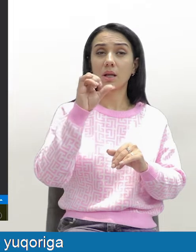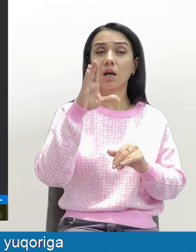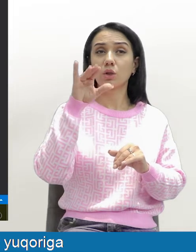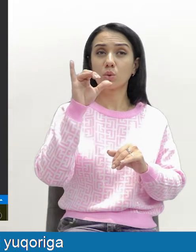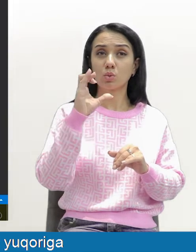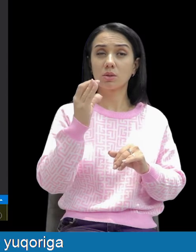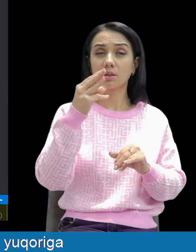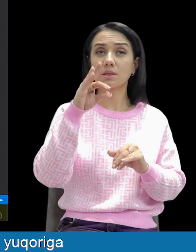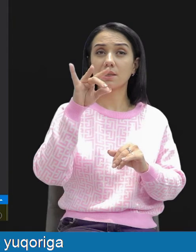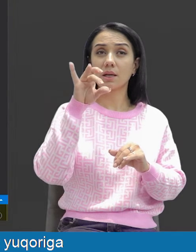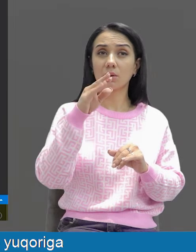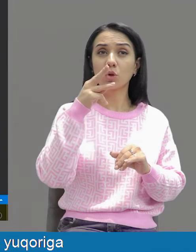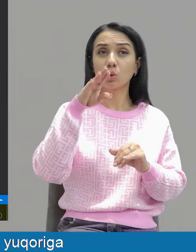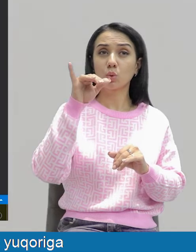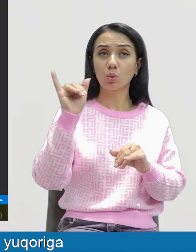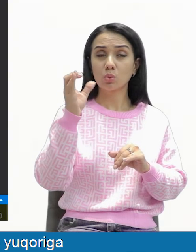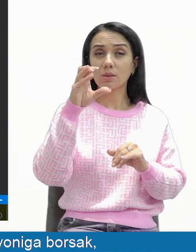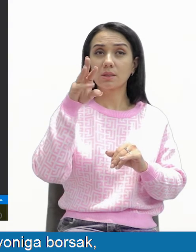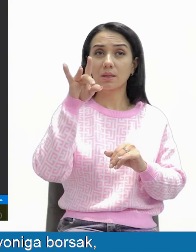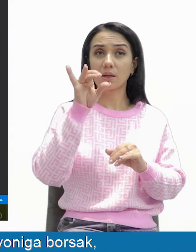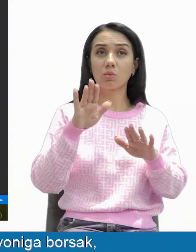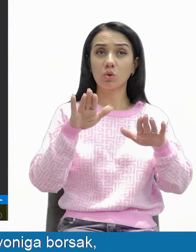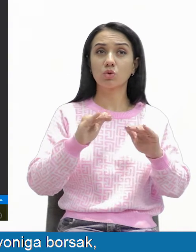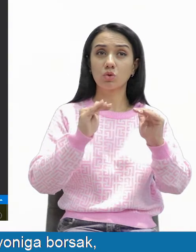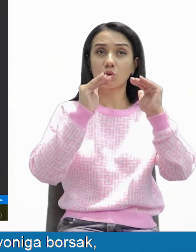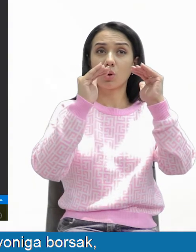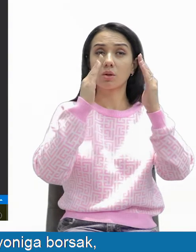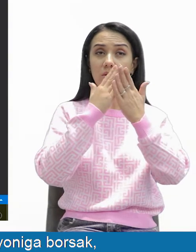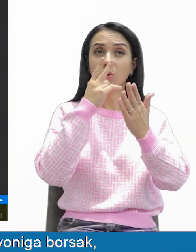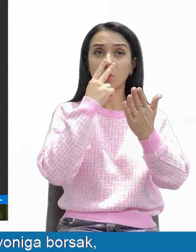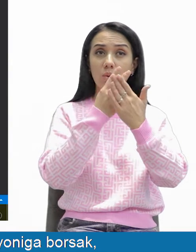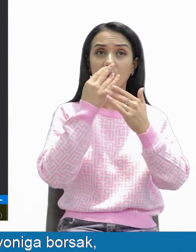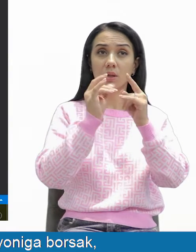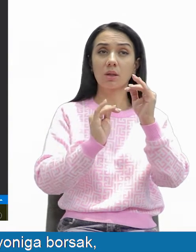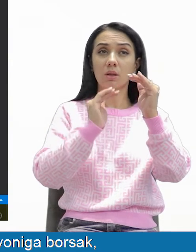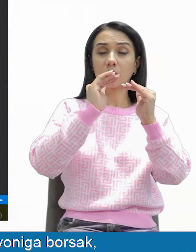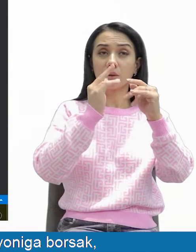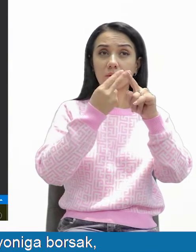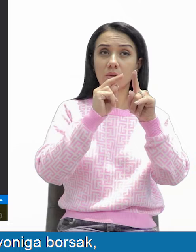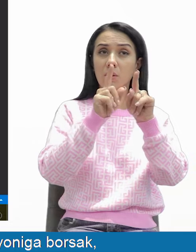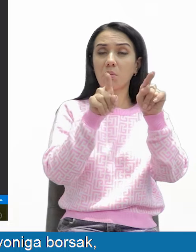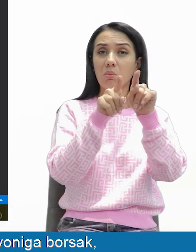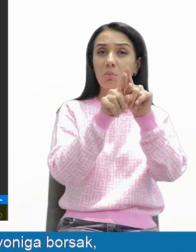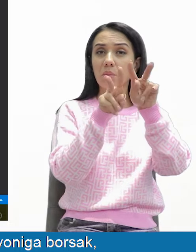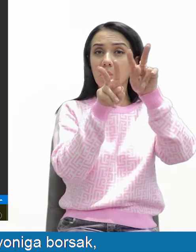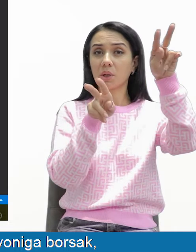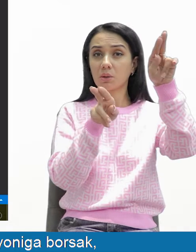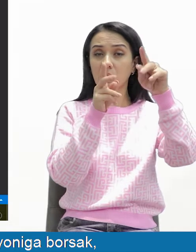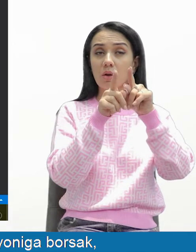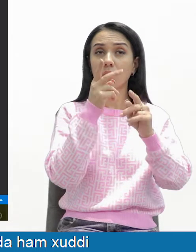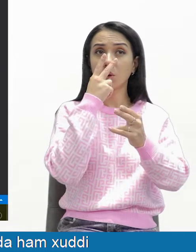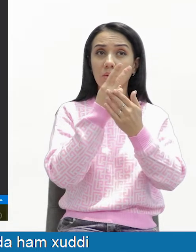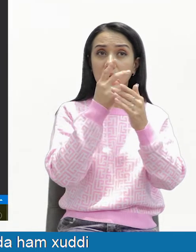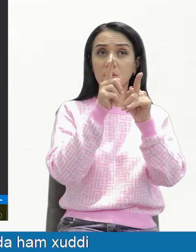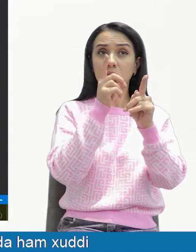strip ekan endi mana tool strip ko'ramiz tool strip bu yuqoriga joylashdi mana ko'rgan bo'lsanglar tepadagi tuz strip bilan bir xil ekan mana. Mana yoniga